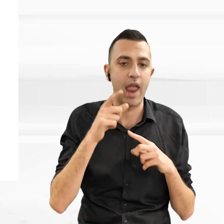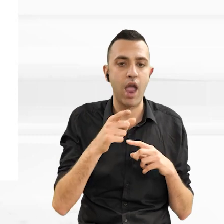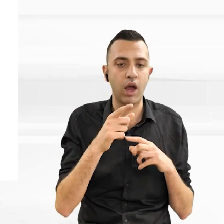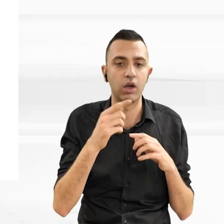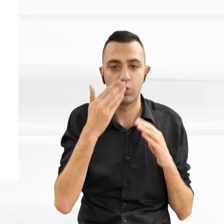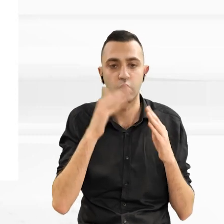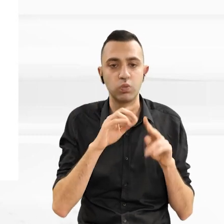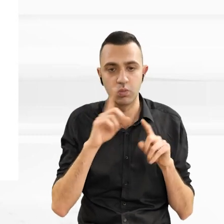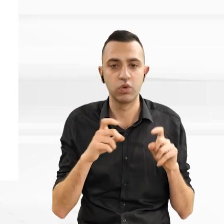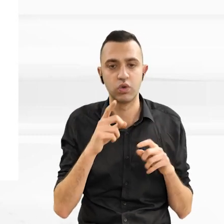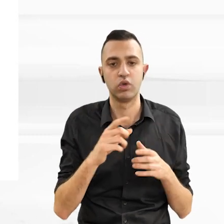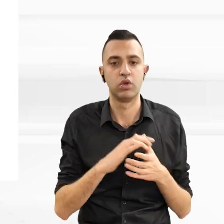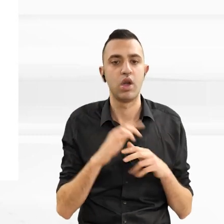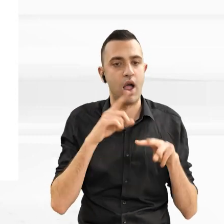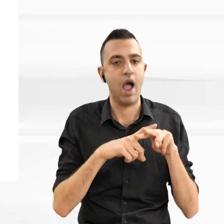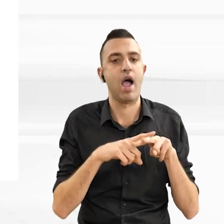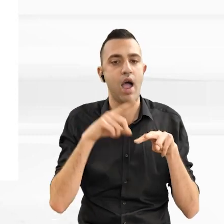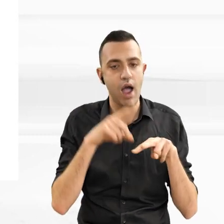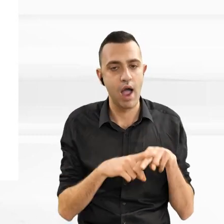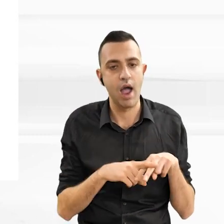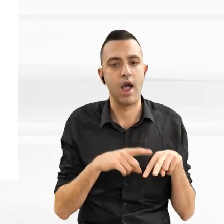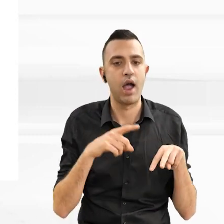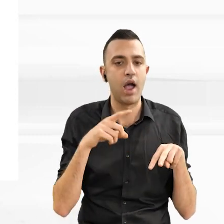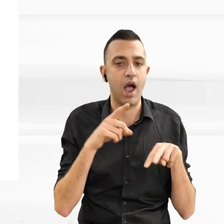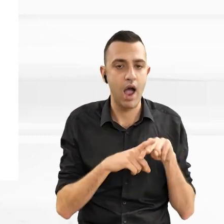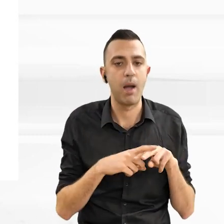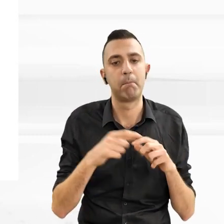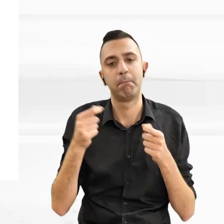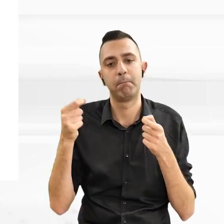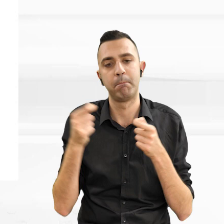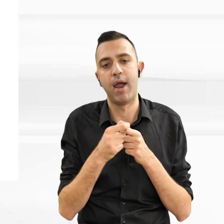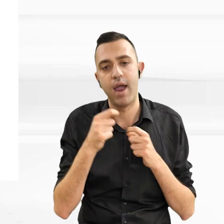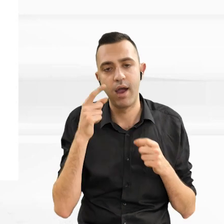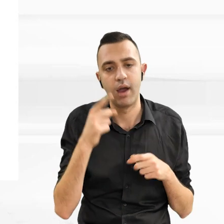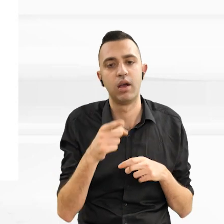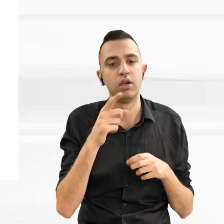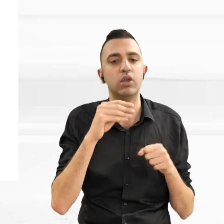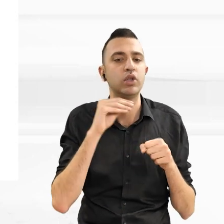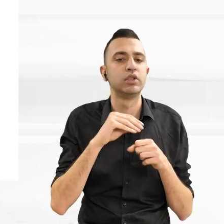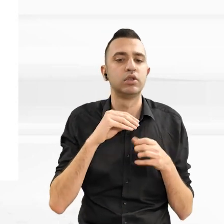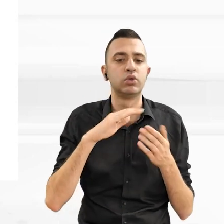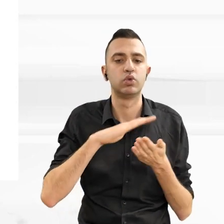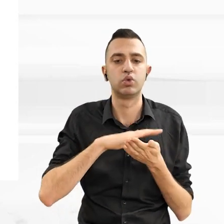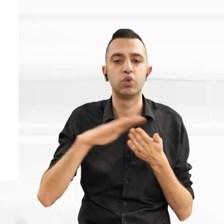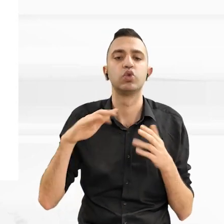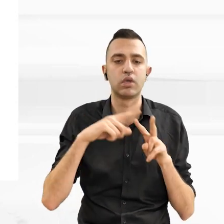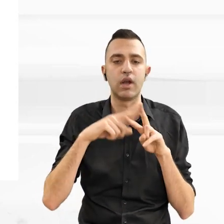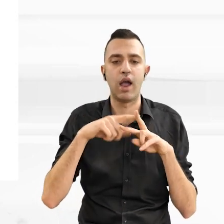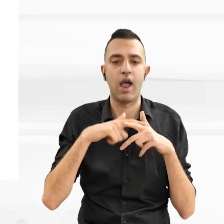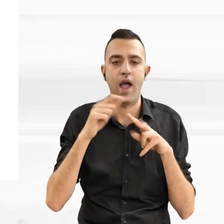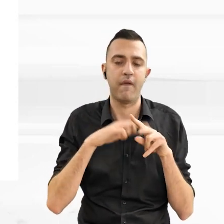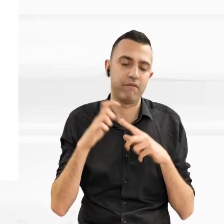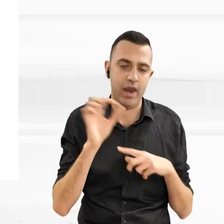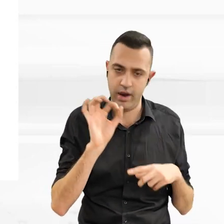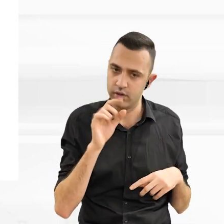kafiye lerimize a a a b şeklinde kafiyelenir miş Dolayısıyla düz kafiye J derledik